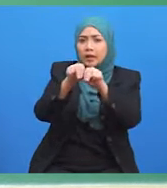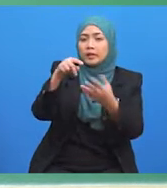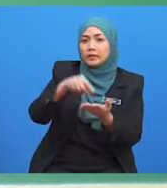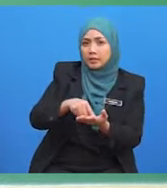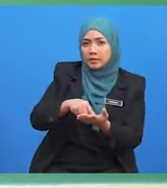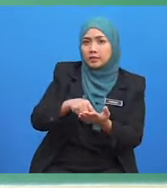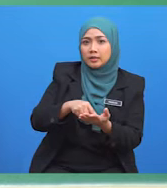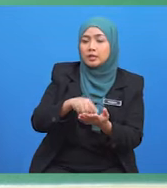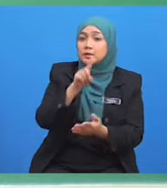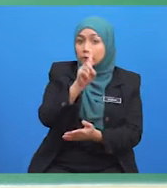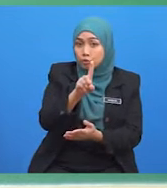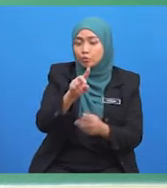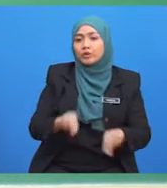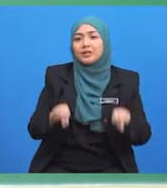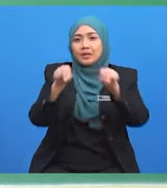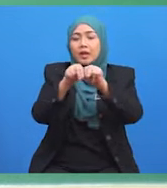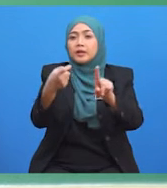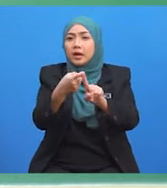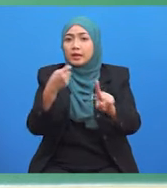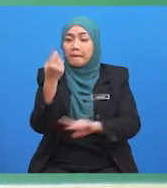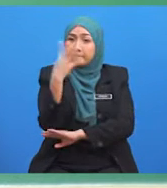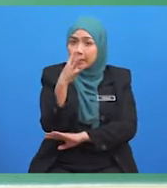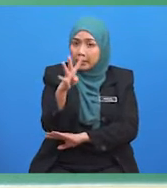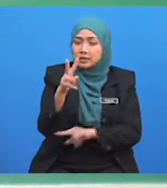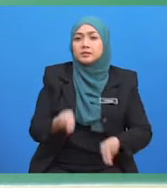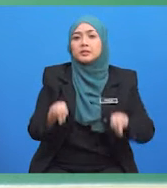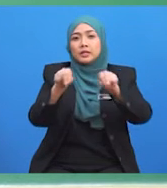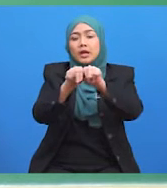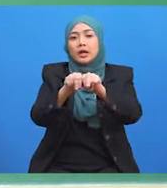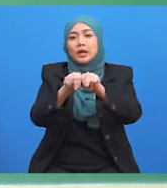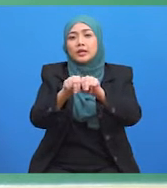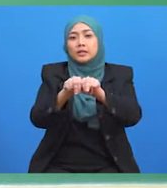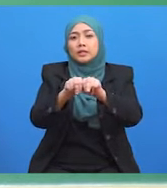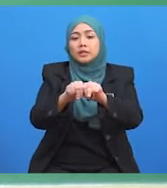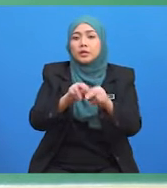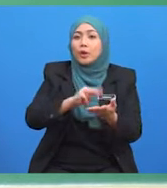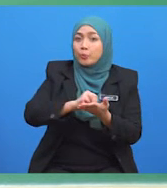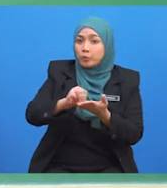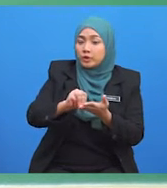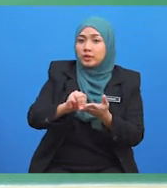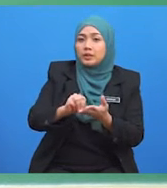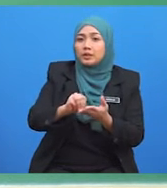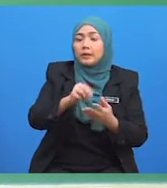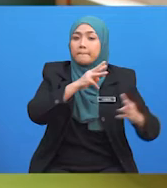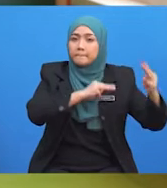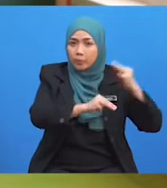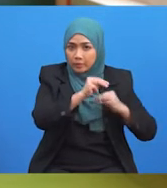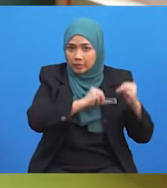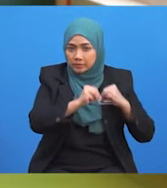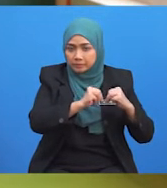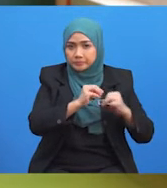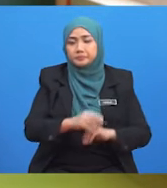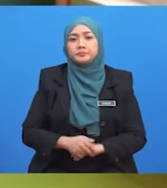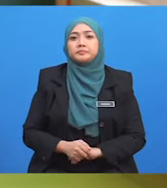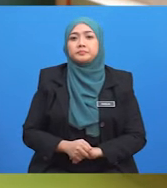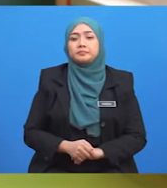merupakan salah satu nilai daripada 14 nilai murni dalam pendidikan moral. Pertama